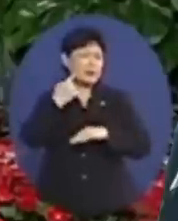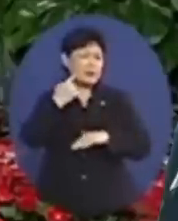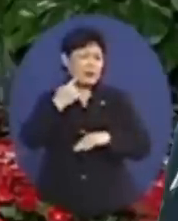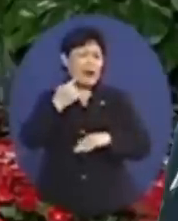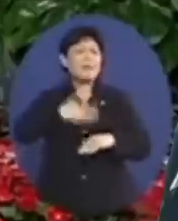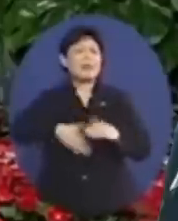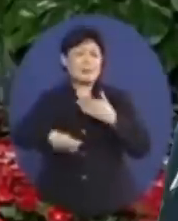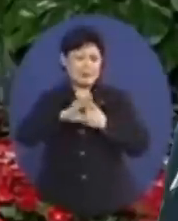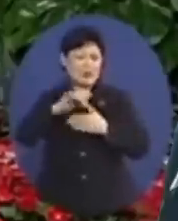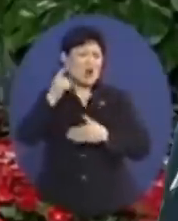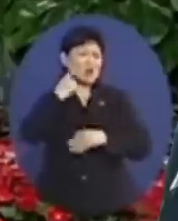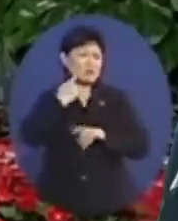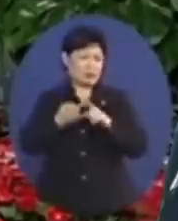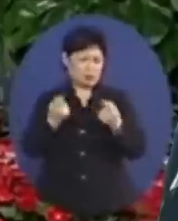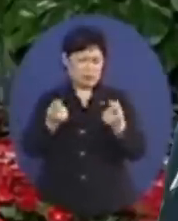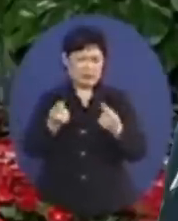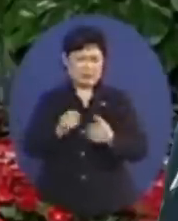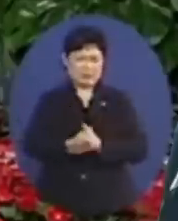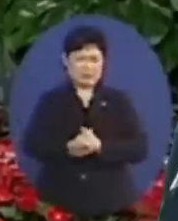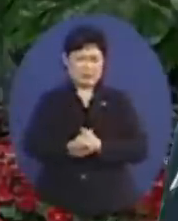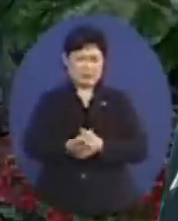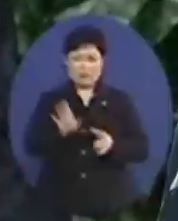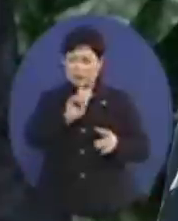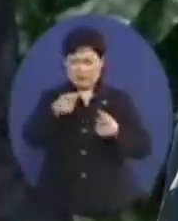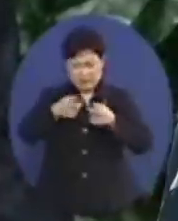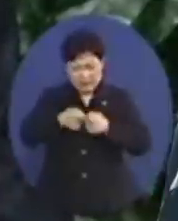것을 우리는 어떻게 낱낱이 알아요?